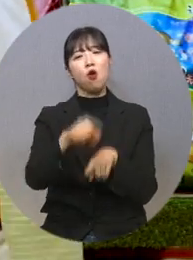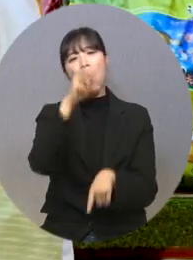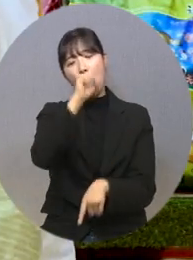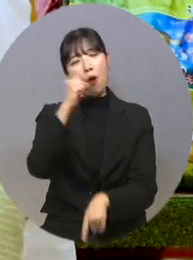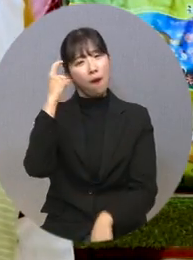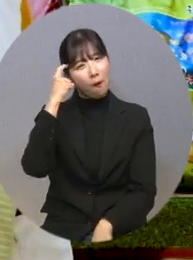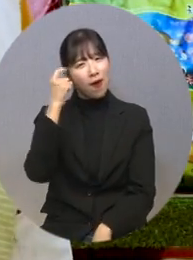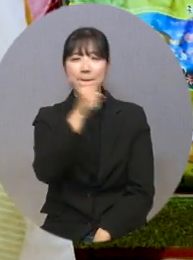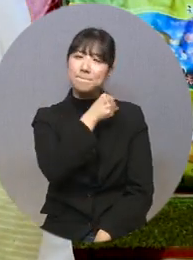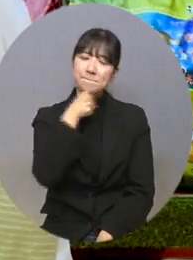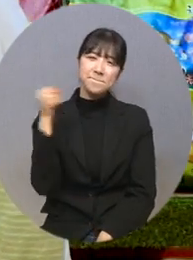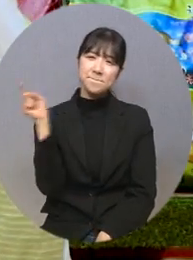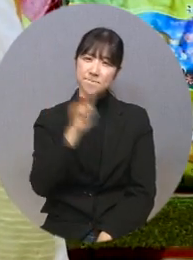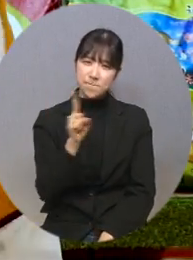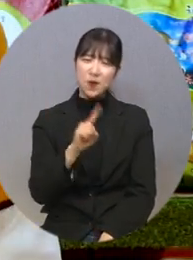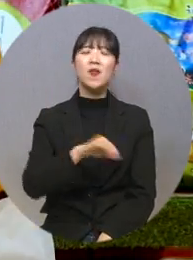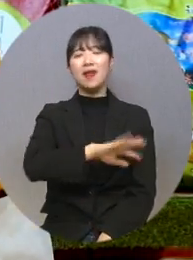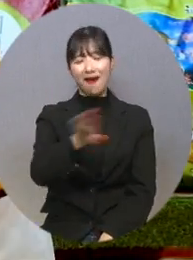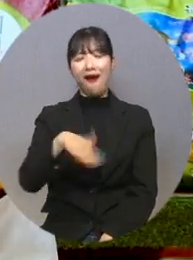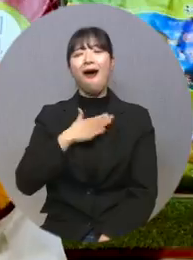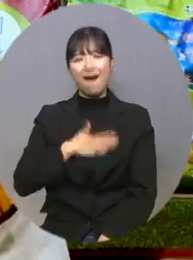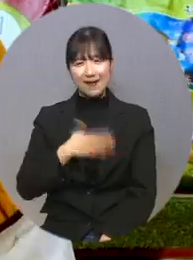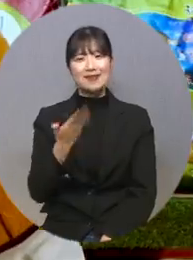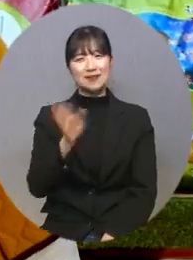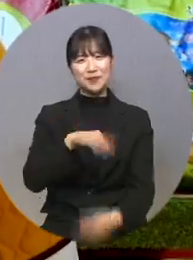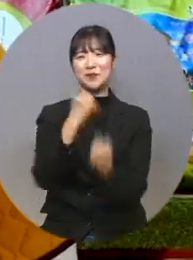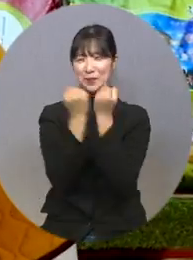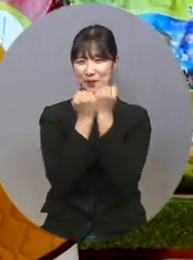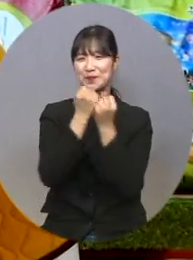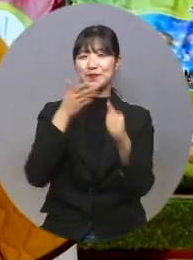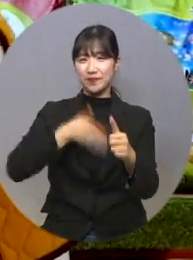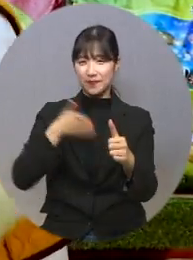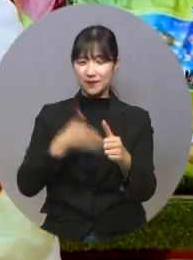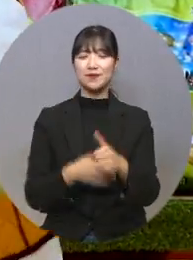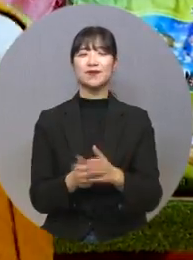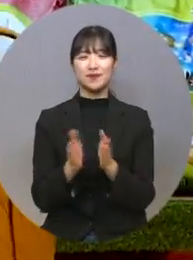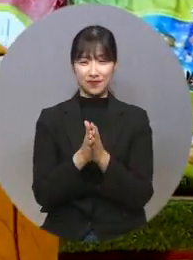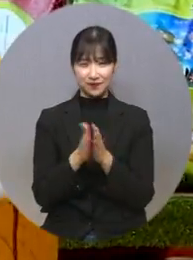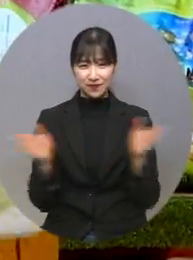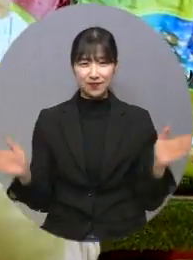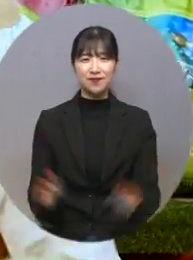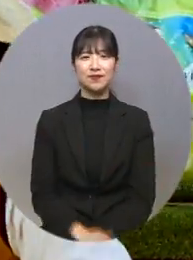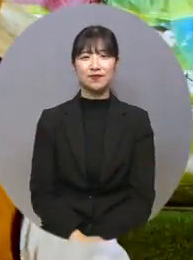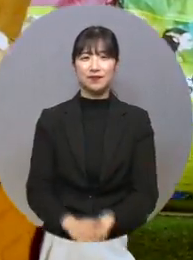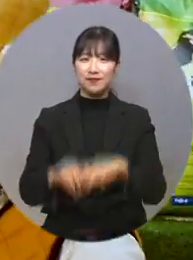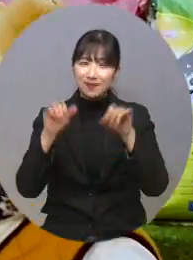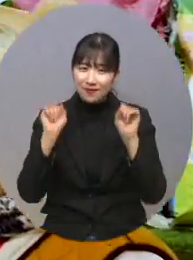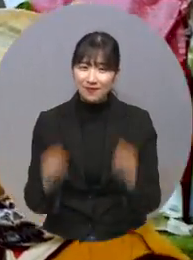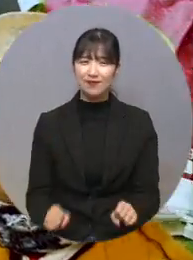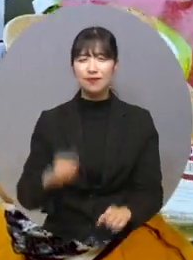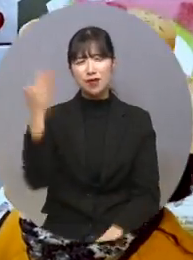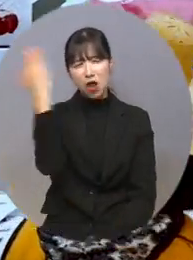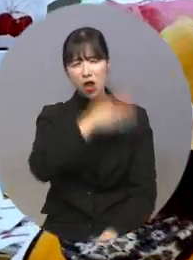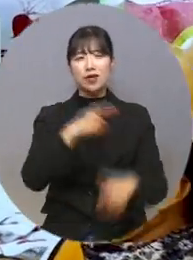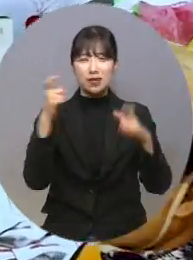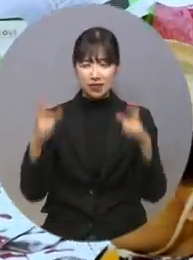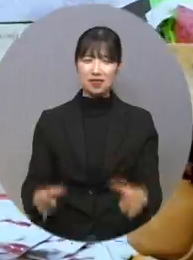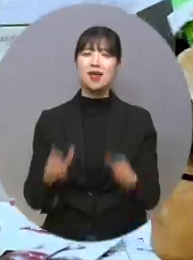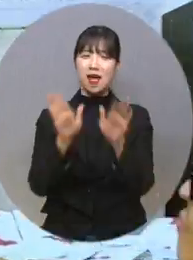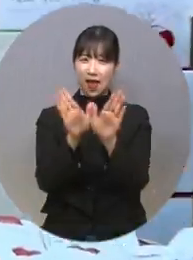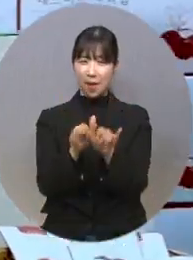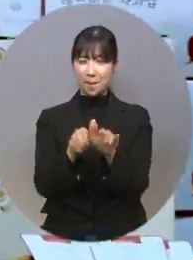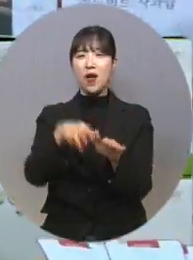맛있는지 네 이미 다 알지만 한 말씀 부탁드립니다. 준비 출발. 안녕하세요. 청정지역 나비여고장